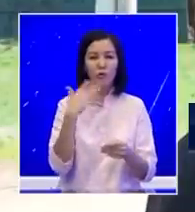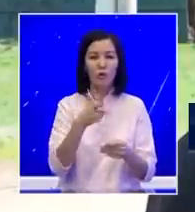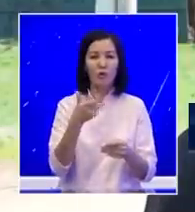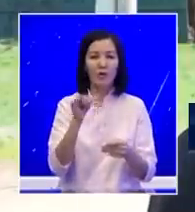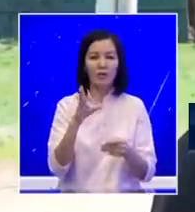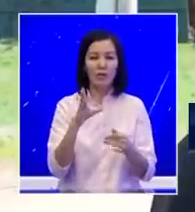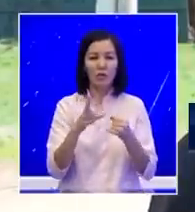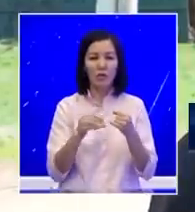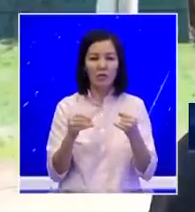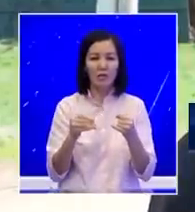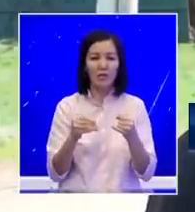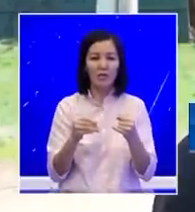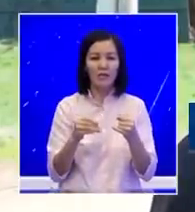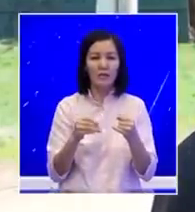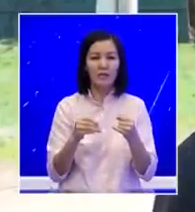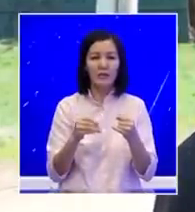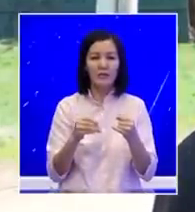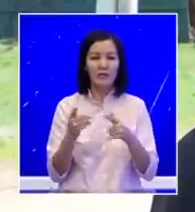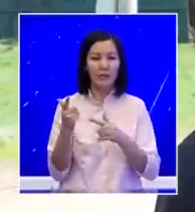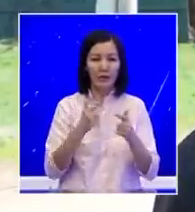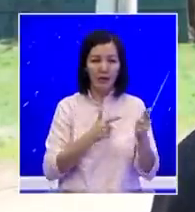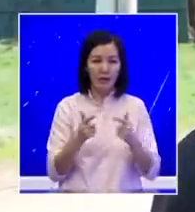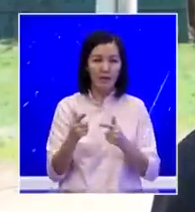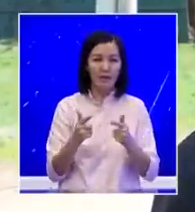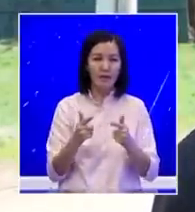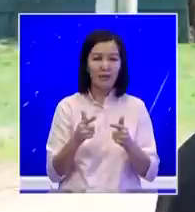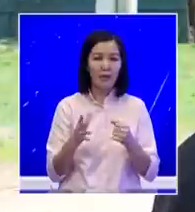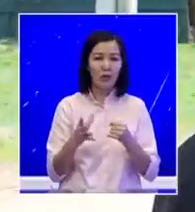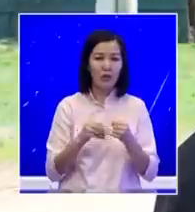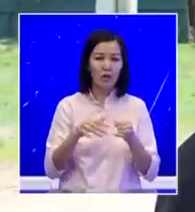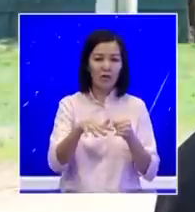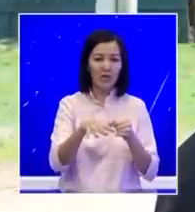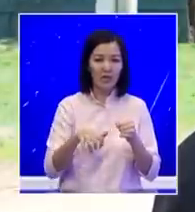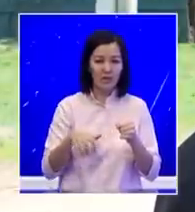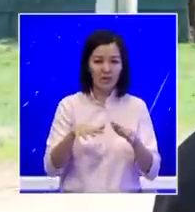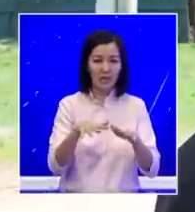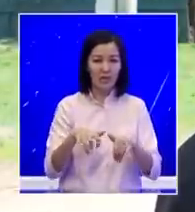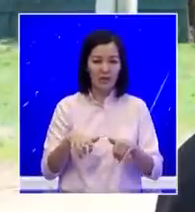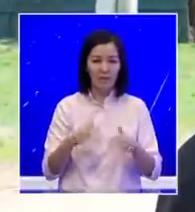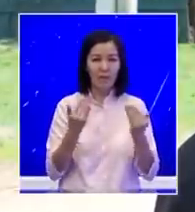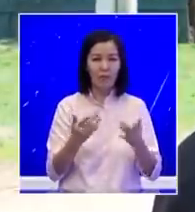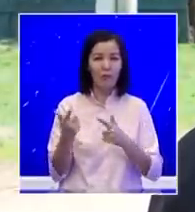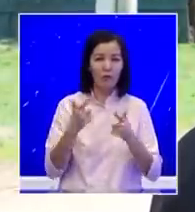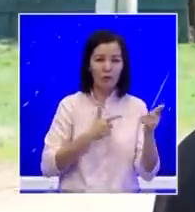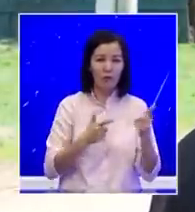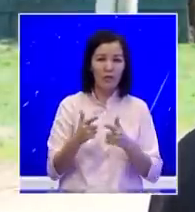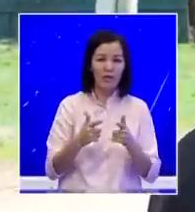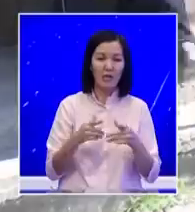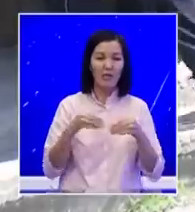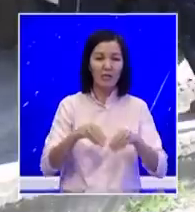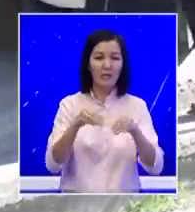гектарға сүдігер дайын жыртылып, оның 140 гектары бүгінгі күнге